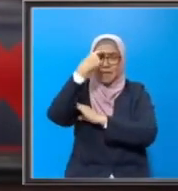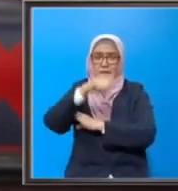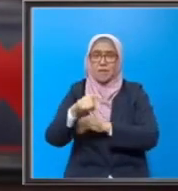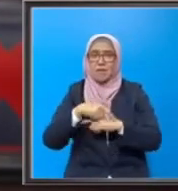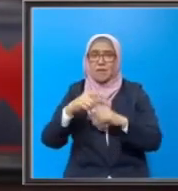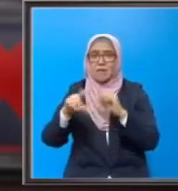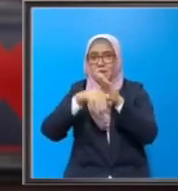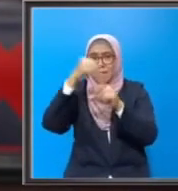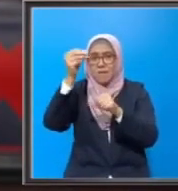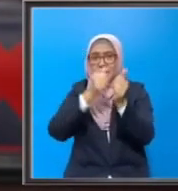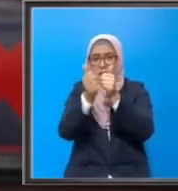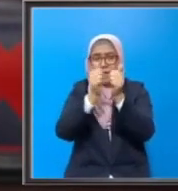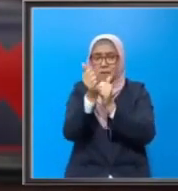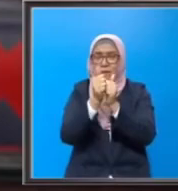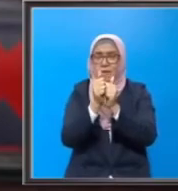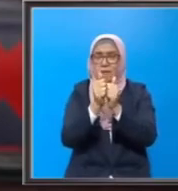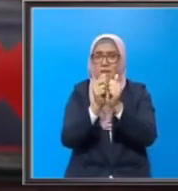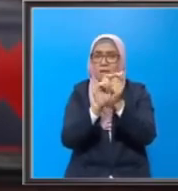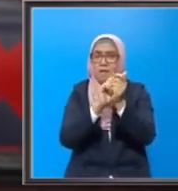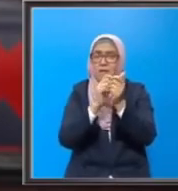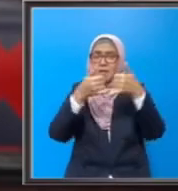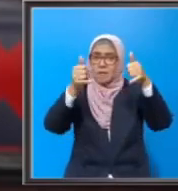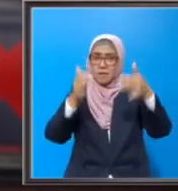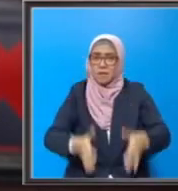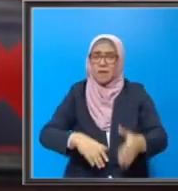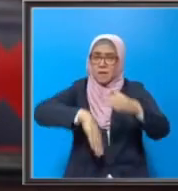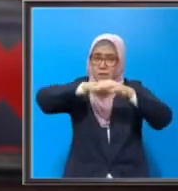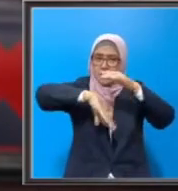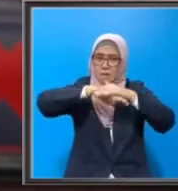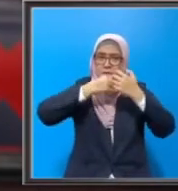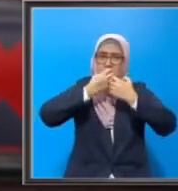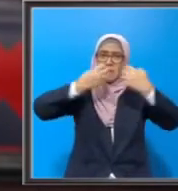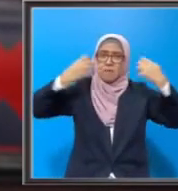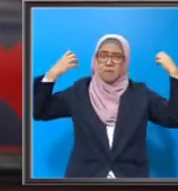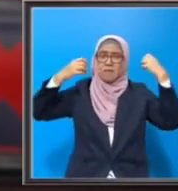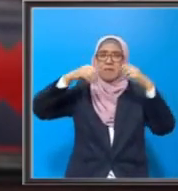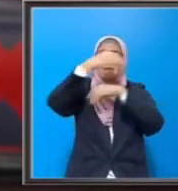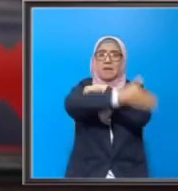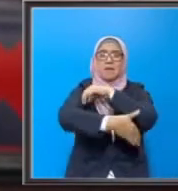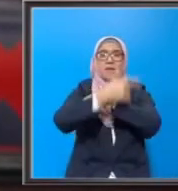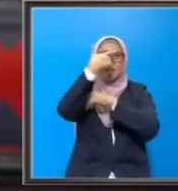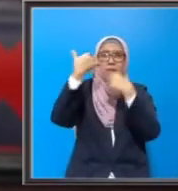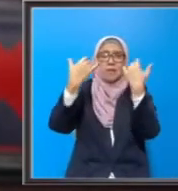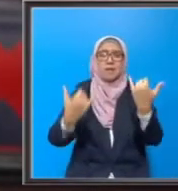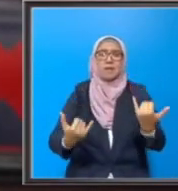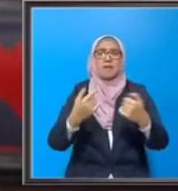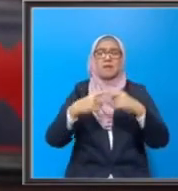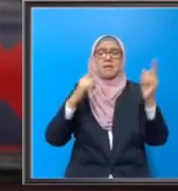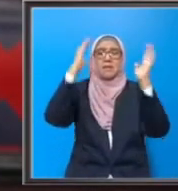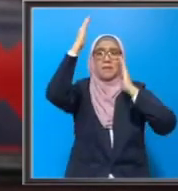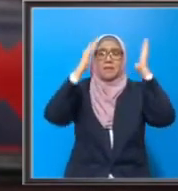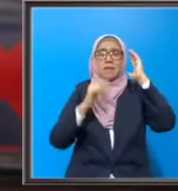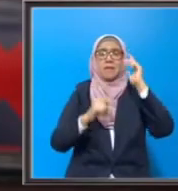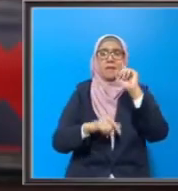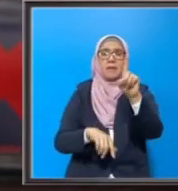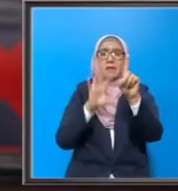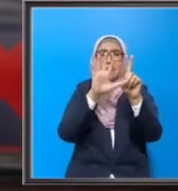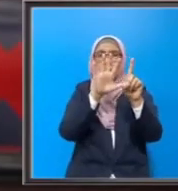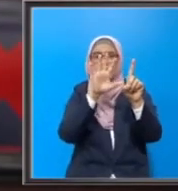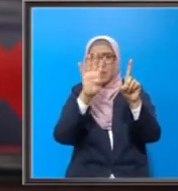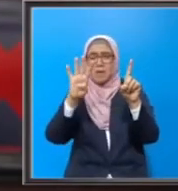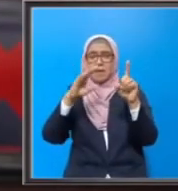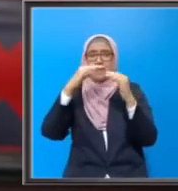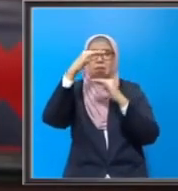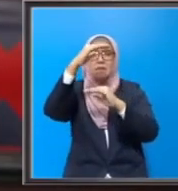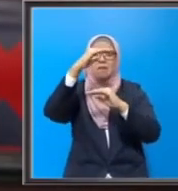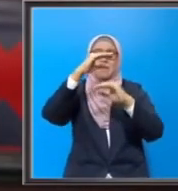Karena sekarang ini ranking bolasepak Malaysia berada dalam sisi 154 peringkat dunia sekian terima kasih